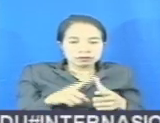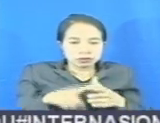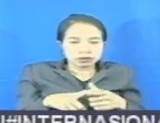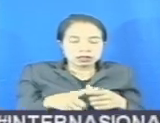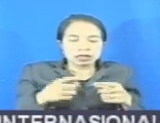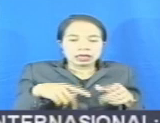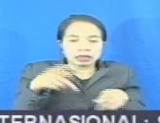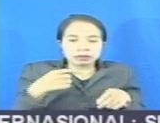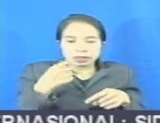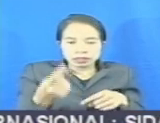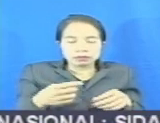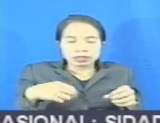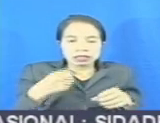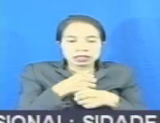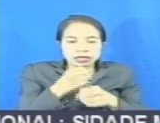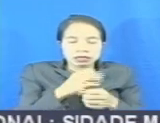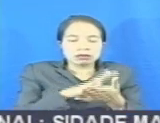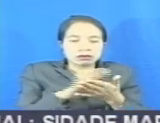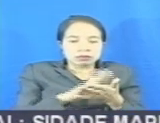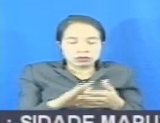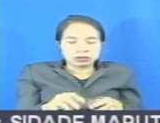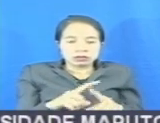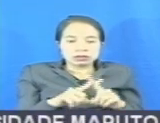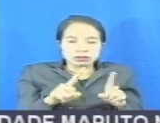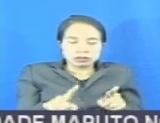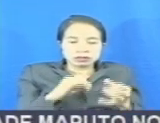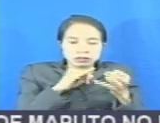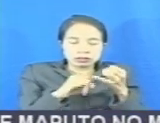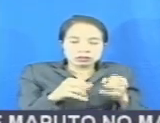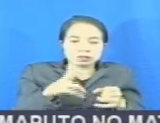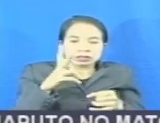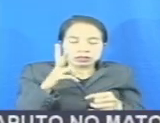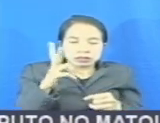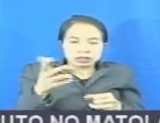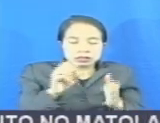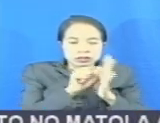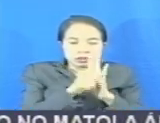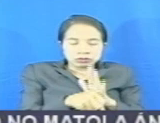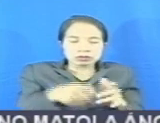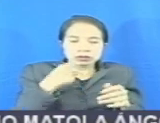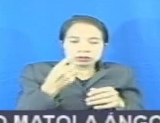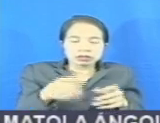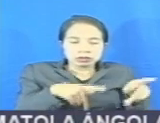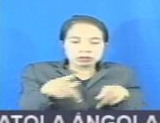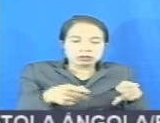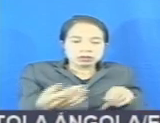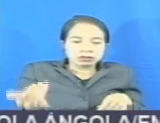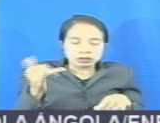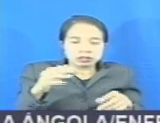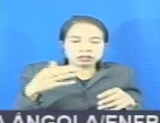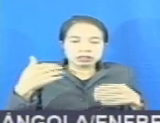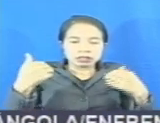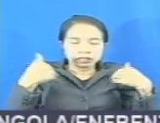zaitu ni ikut liu minutu 30 sekundus bayi ta atu berhati mesajen ba populasi sila kapital ni